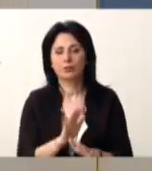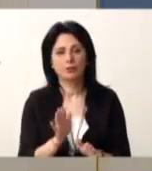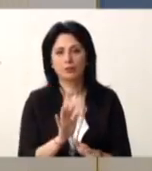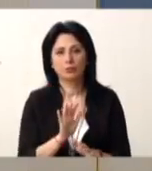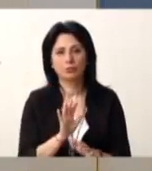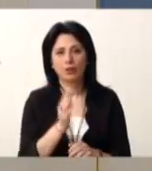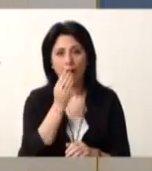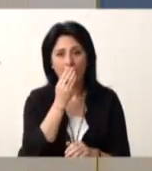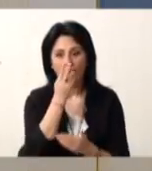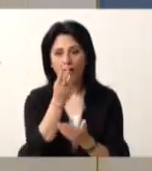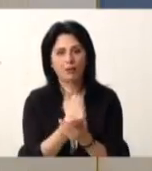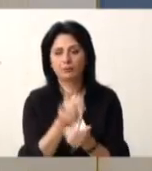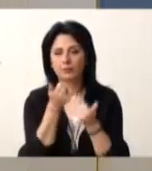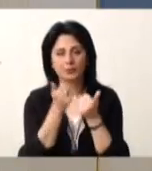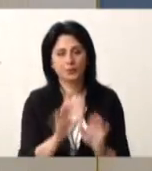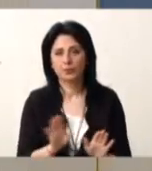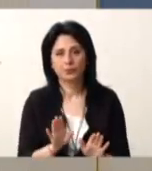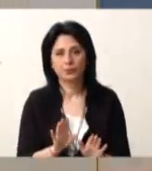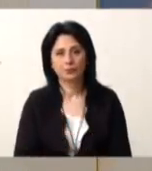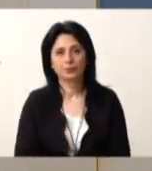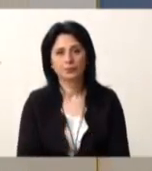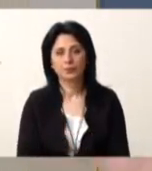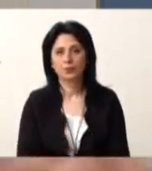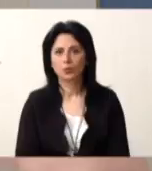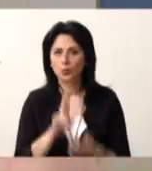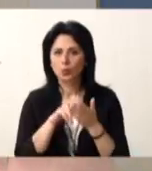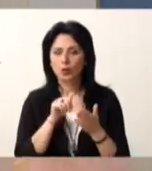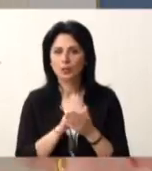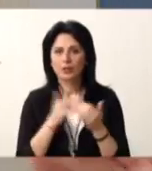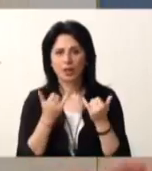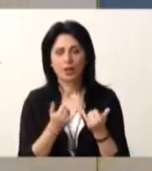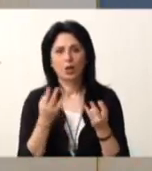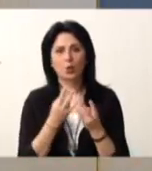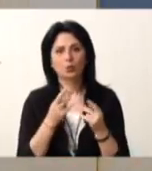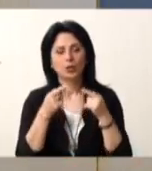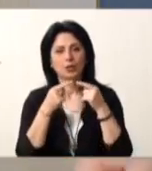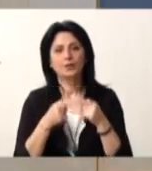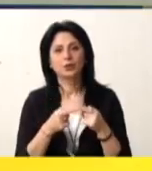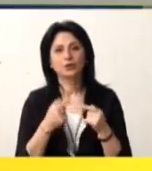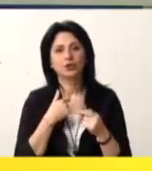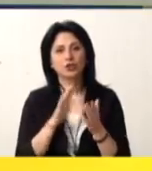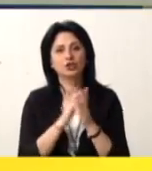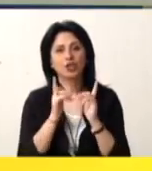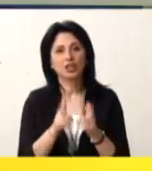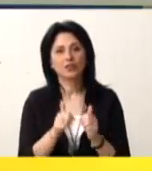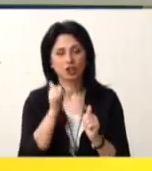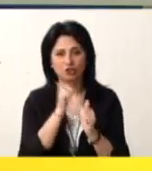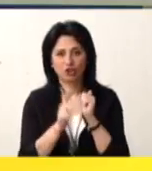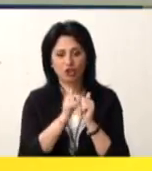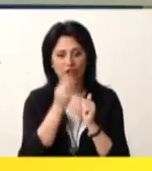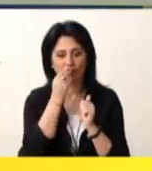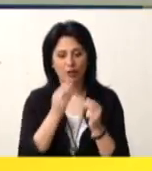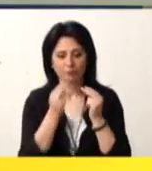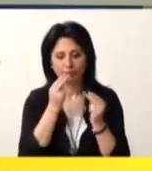გაწოლილი რეკომენდირებული რა თქმა უნდა. ანუ უკაცრავად, მაგრამ ახლა უნდა დავაზუსტოთ. ჩვენ შევთანხმდით რომ ხშირად